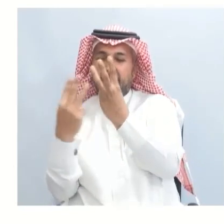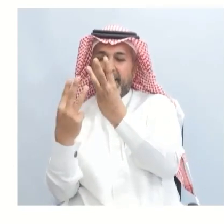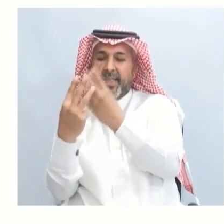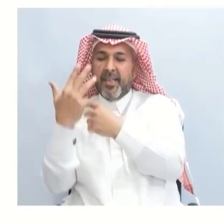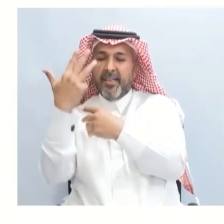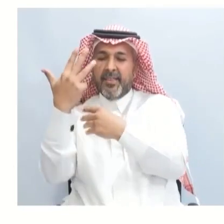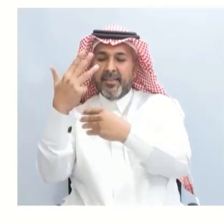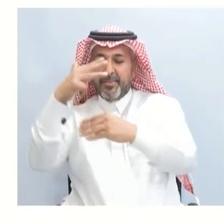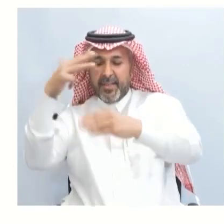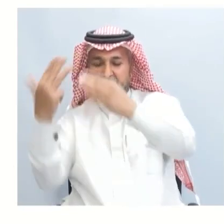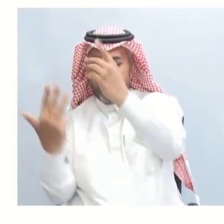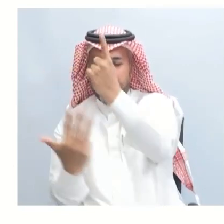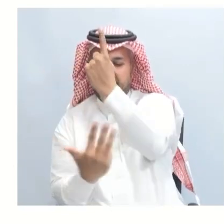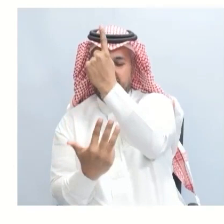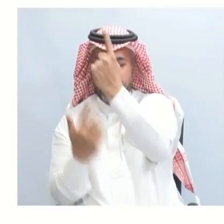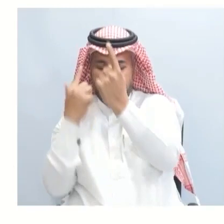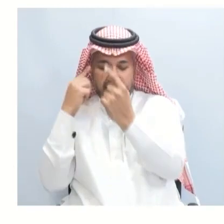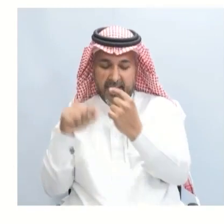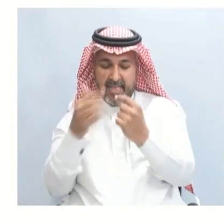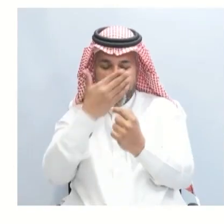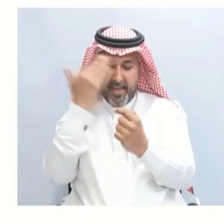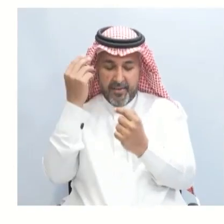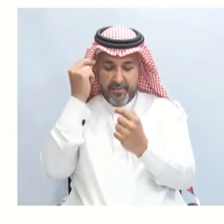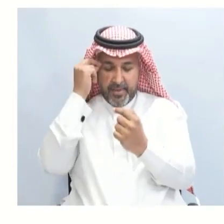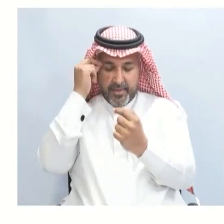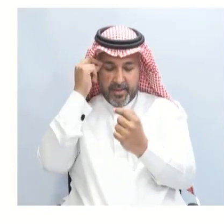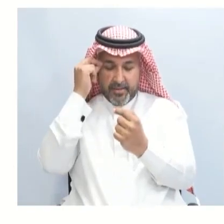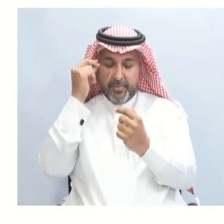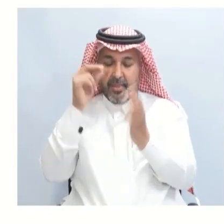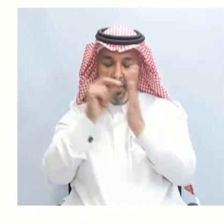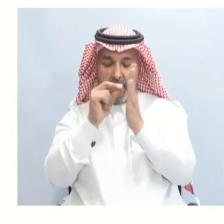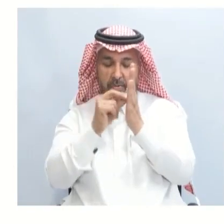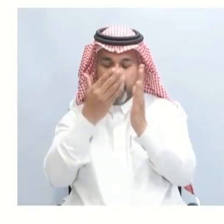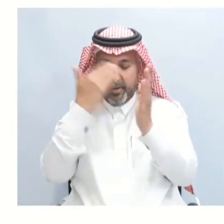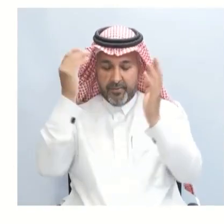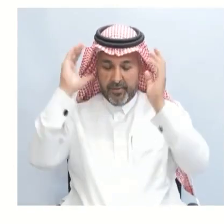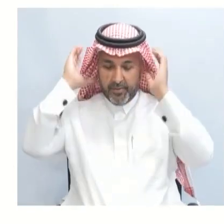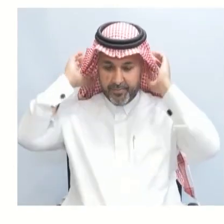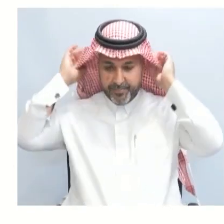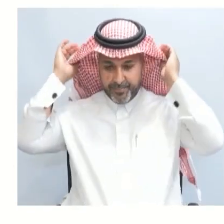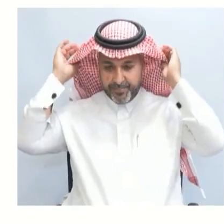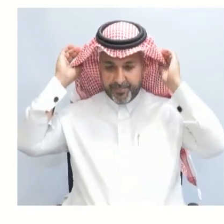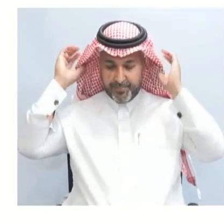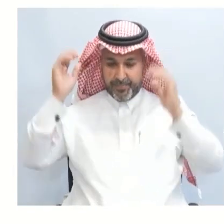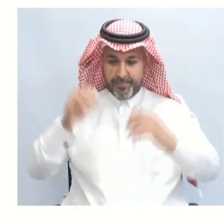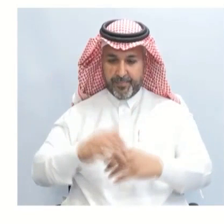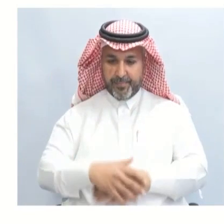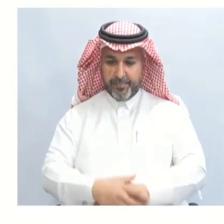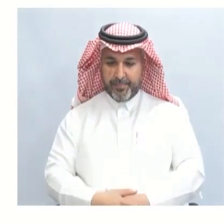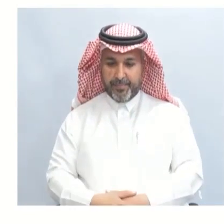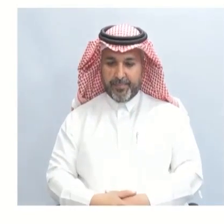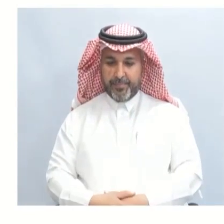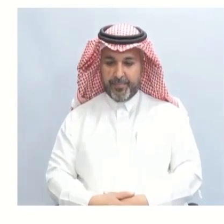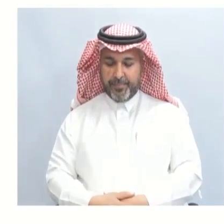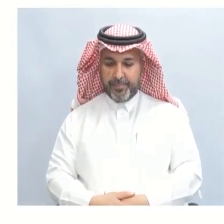ستخرج لك نتيجه ماذا نتيجه الاف الثلاثه ها 3ث ار اقلبها 1 على 3 ربعها 1 على